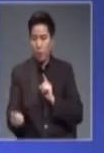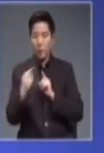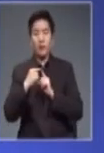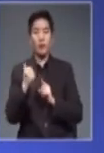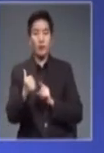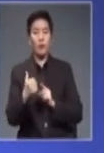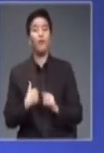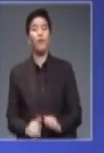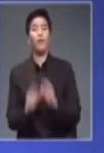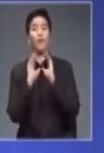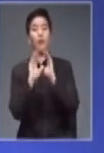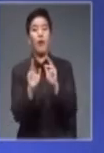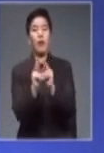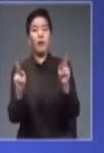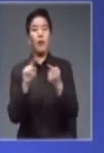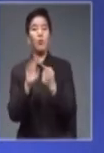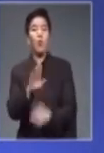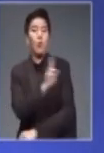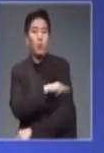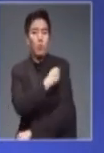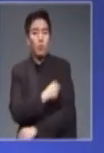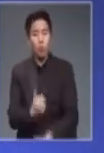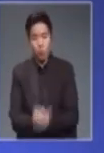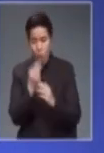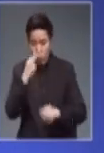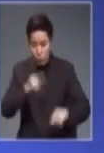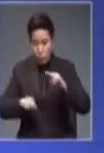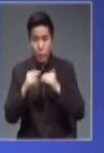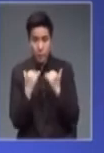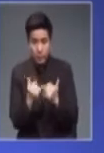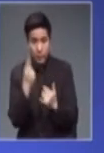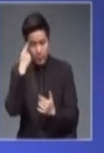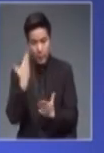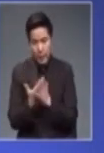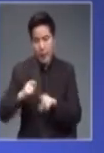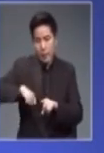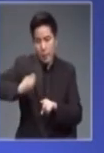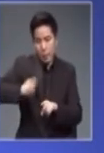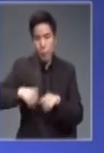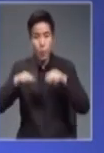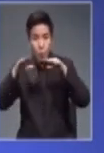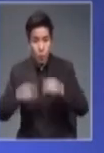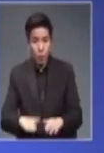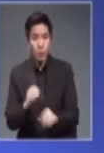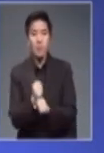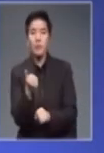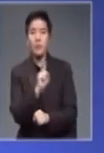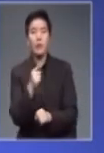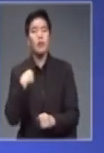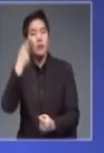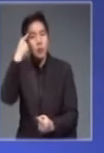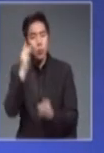ดกลุ่มจังหวัดภาคเขตพัฒนาเศรษฐกิจพิเศษ EEC CRMVT อาเซียนประชาคมโลกได้